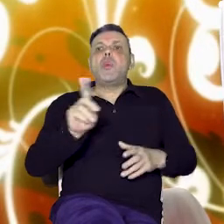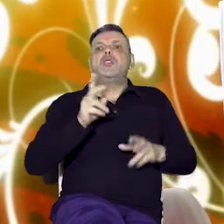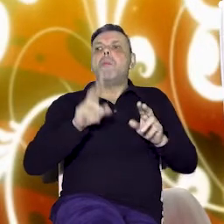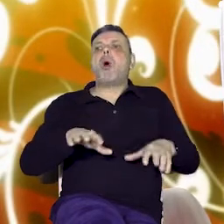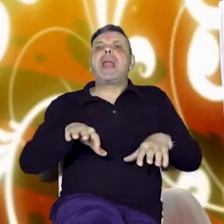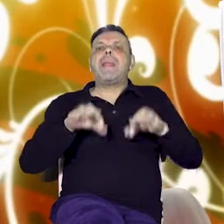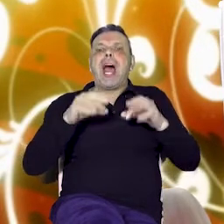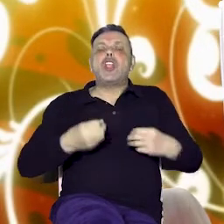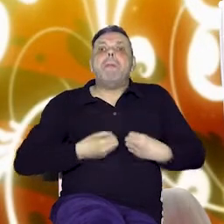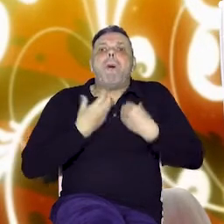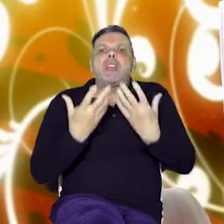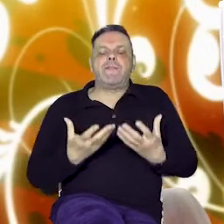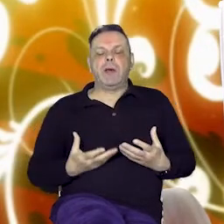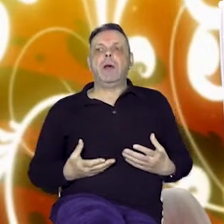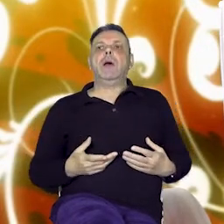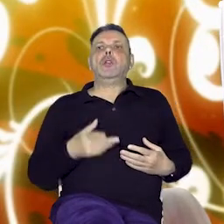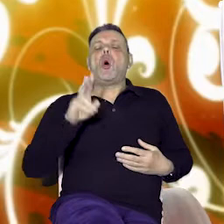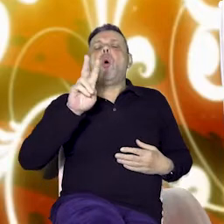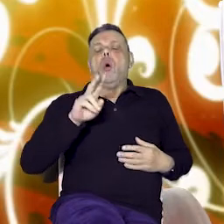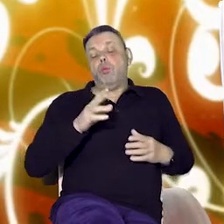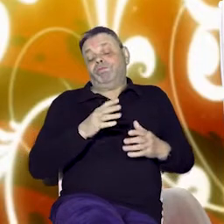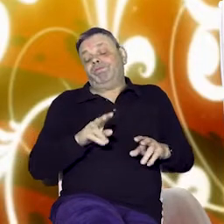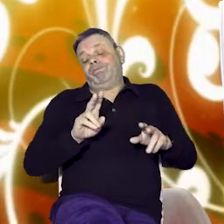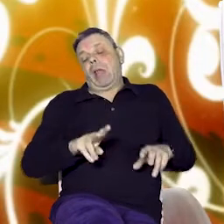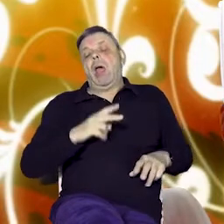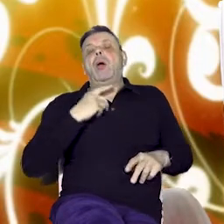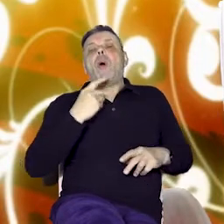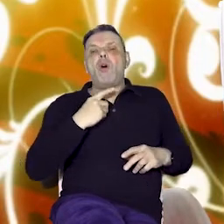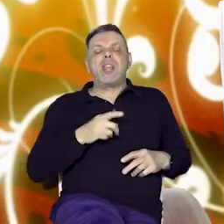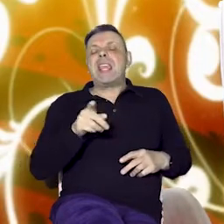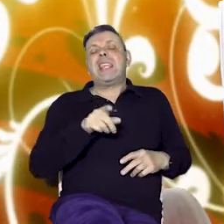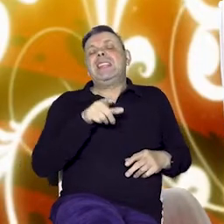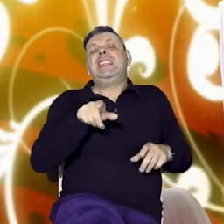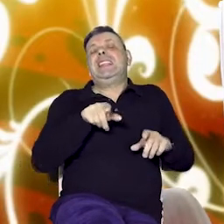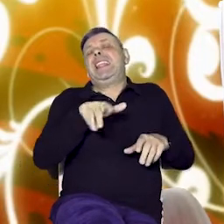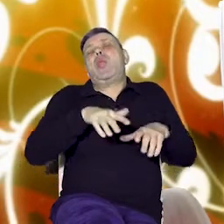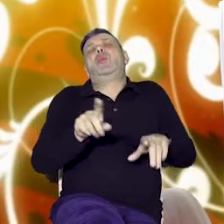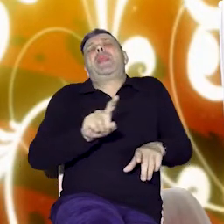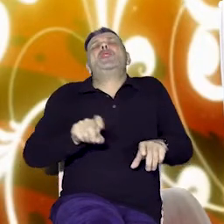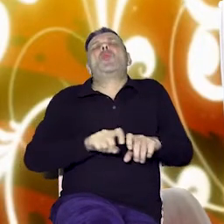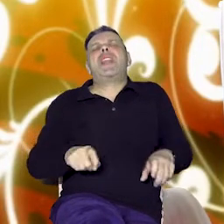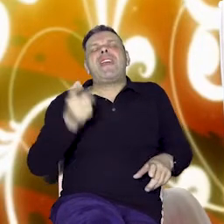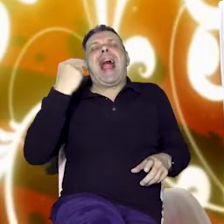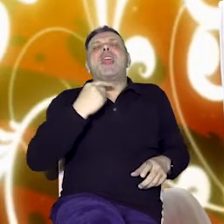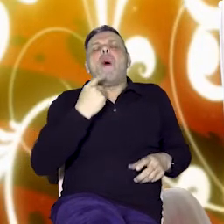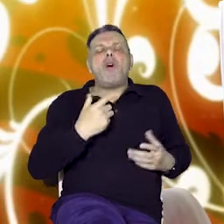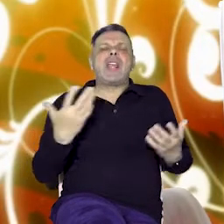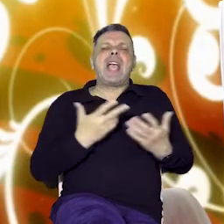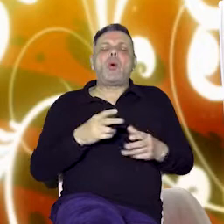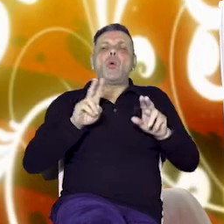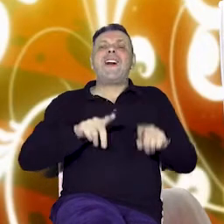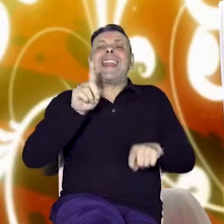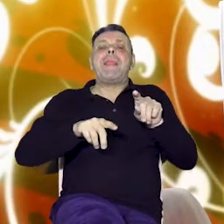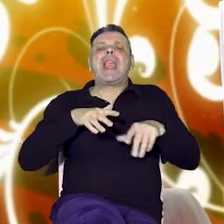naći motivaciju. Ali to u stvari govori, ja ne bi te ljude krivila, ali govori kako u stvari neki